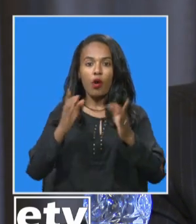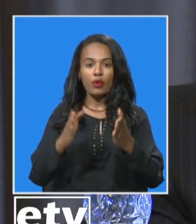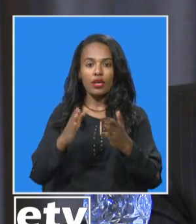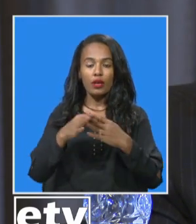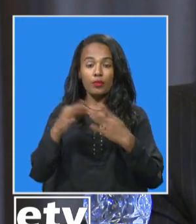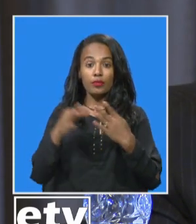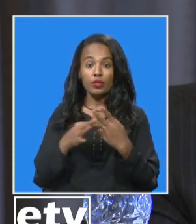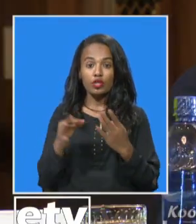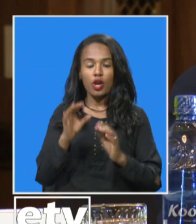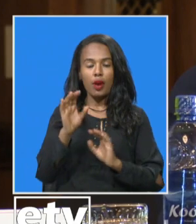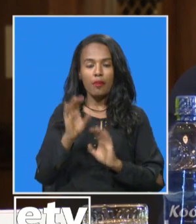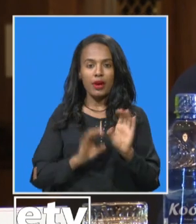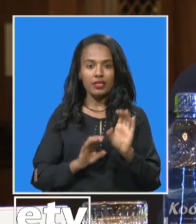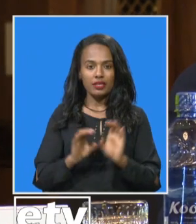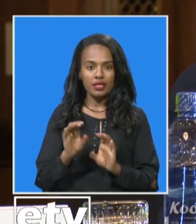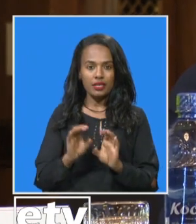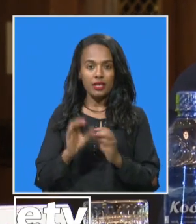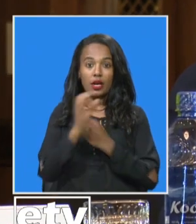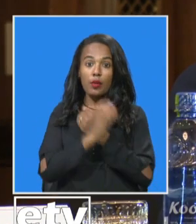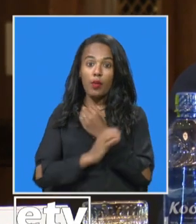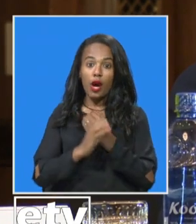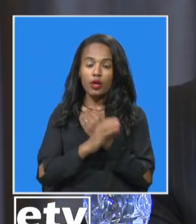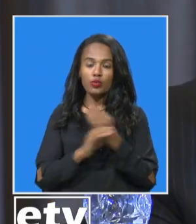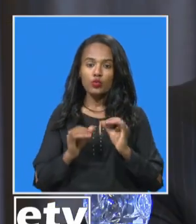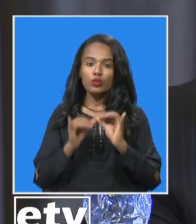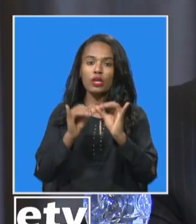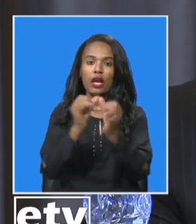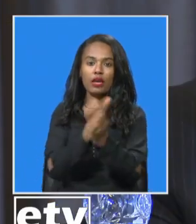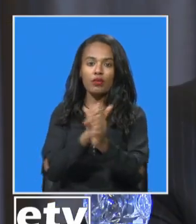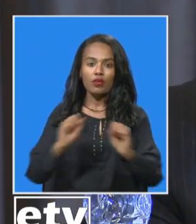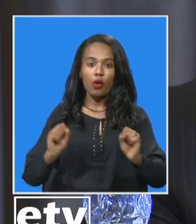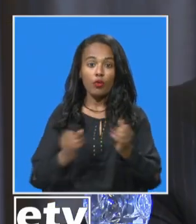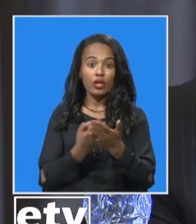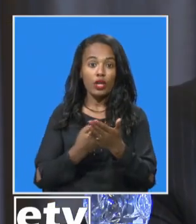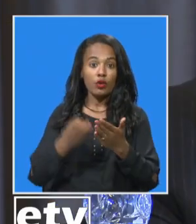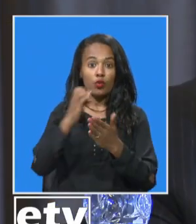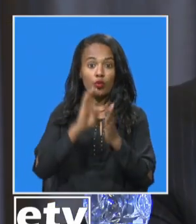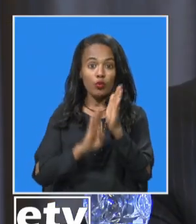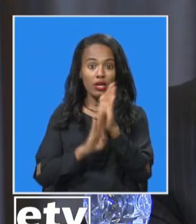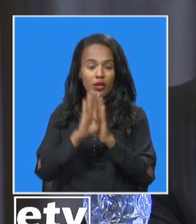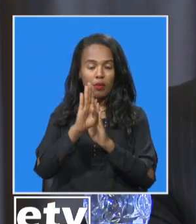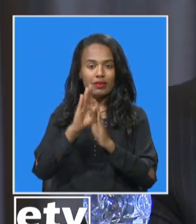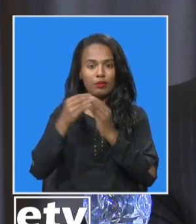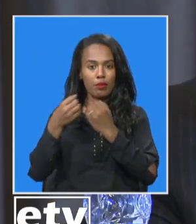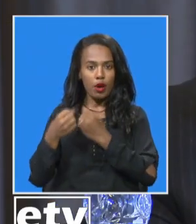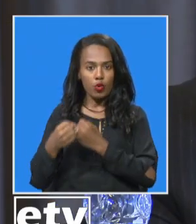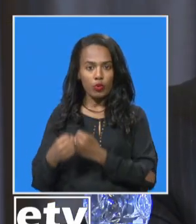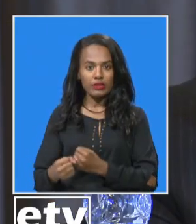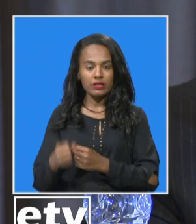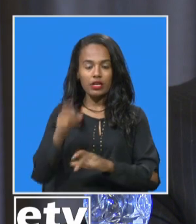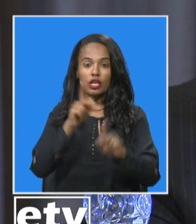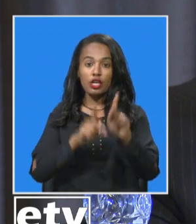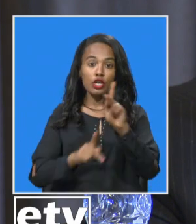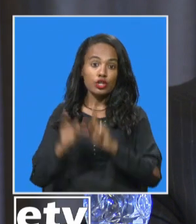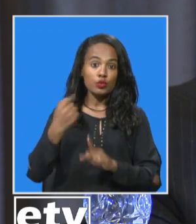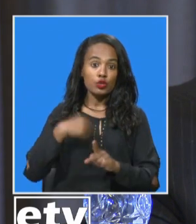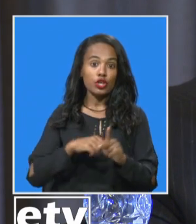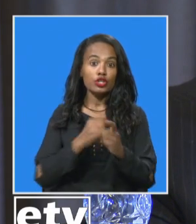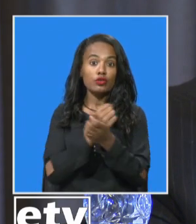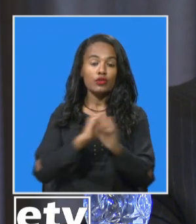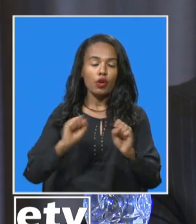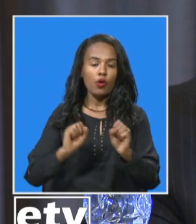ምርጫ ማካሄድ፣ በሀገሪቱ ዘላቂና ፍትሃዊ የኢኮኖሚ ልማት ማጎልበት፣ የህዝቦቻችን